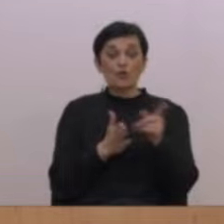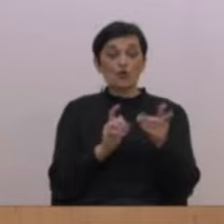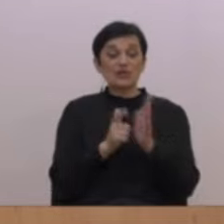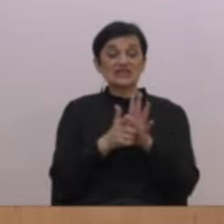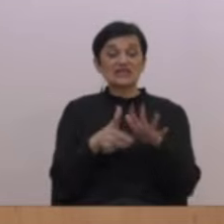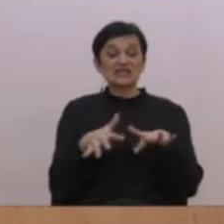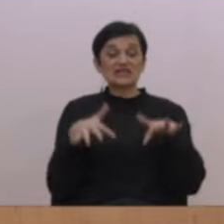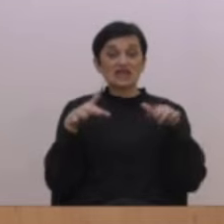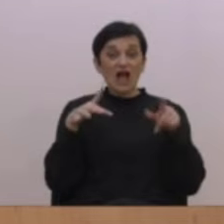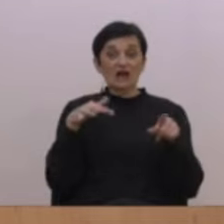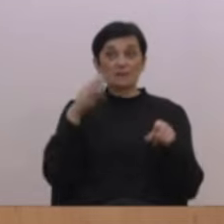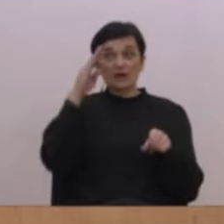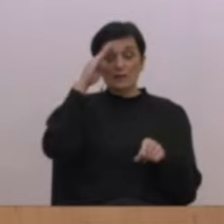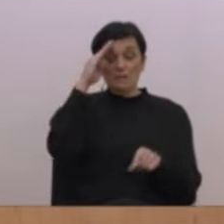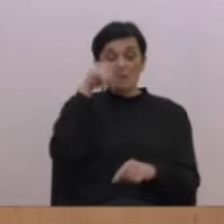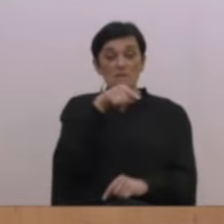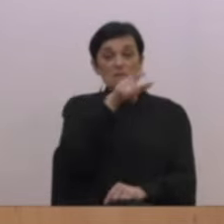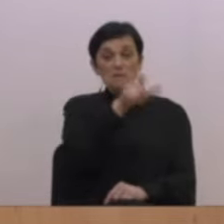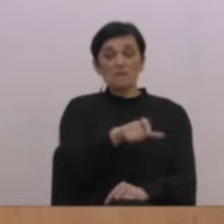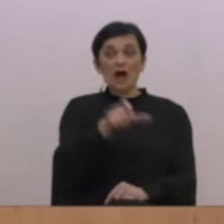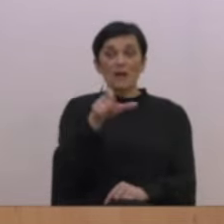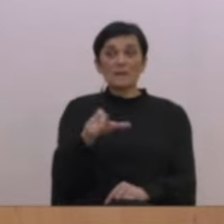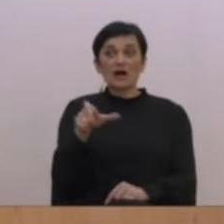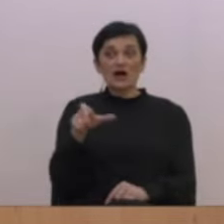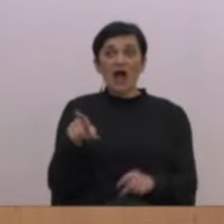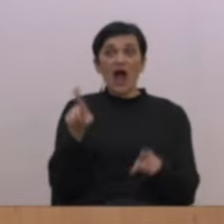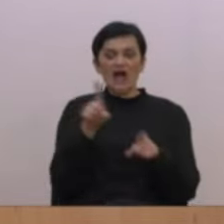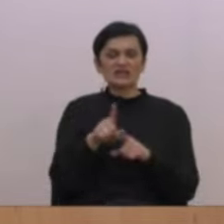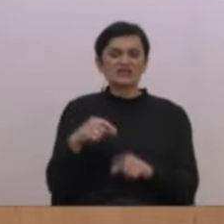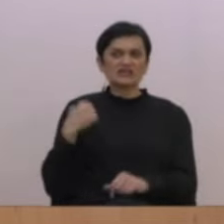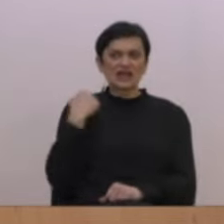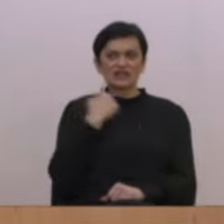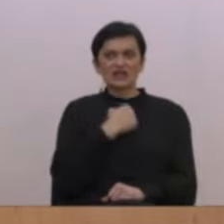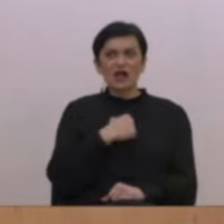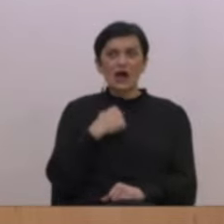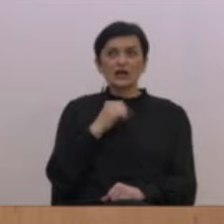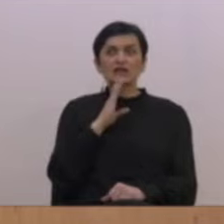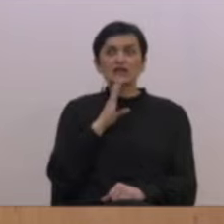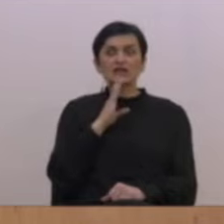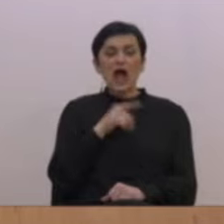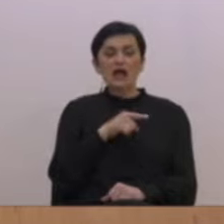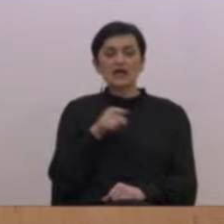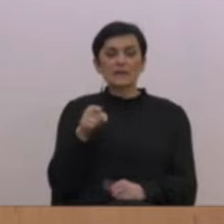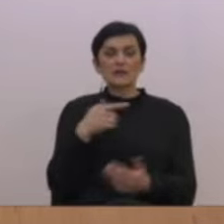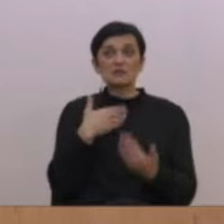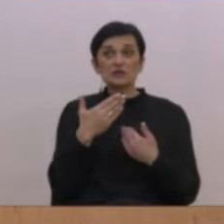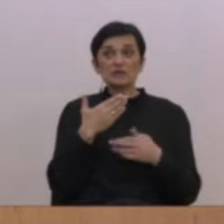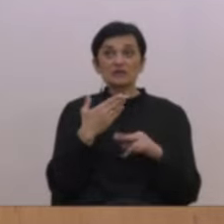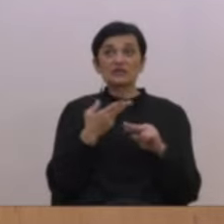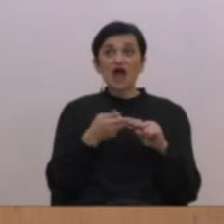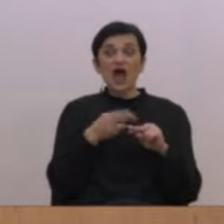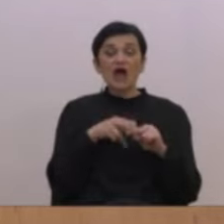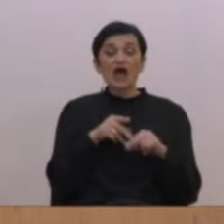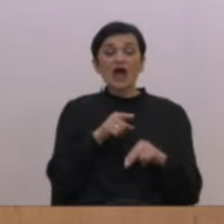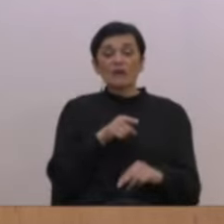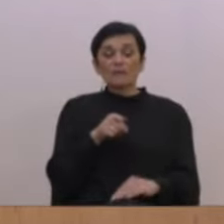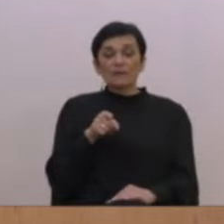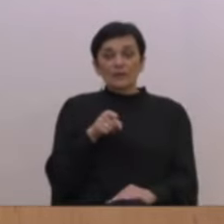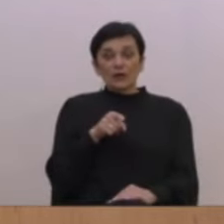დარბაში მამაკაცების ასეთი აგრესია ქალების მიმართ ეს რაღაცნაირად